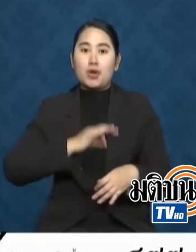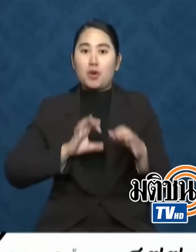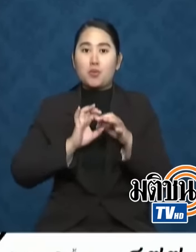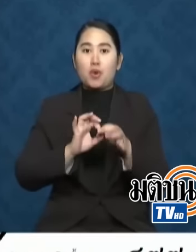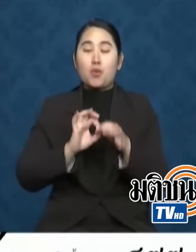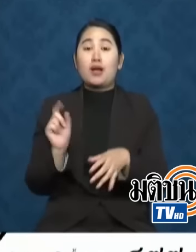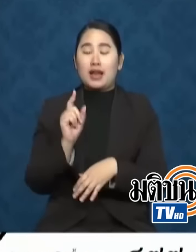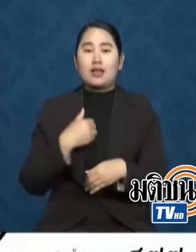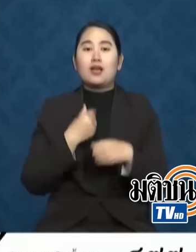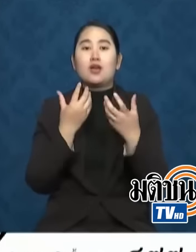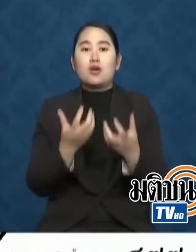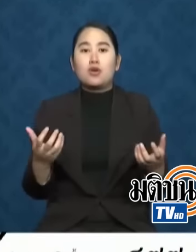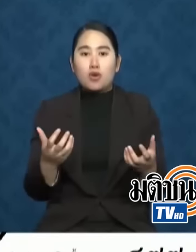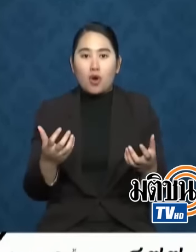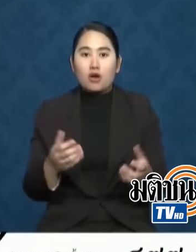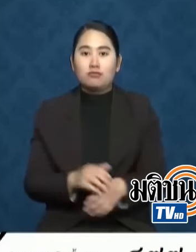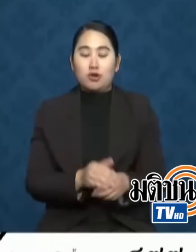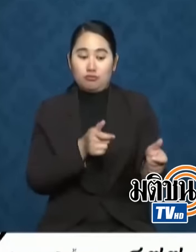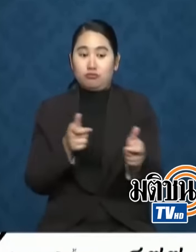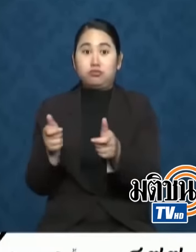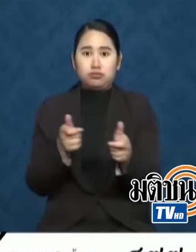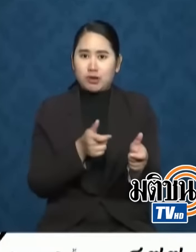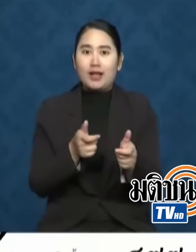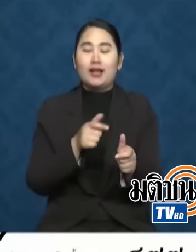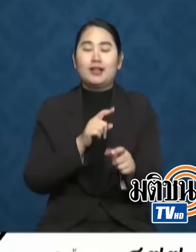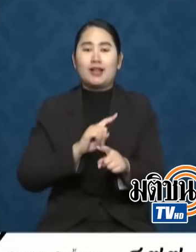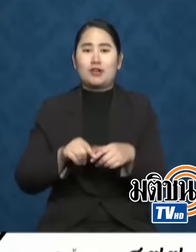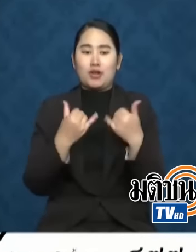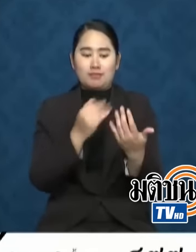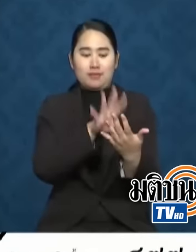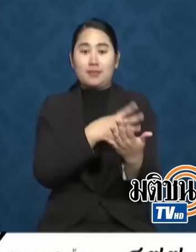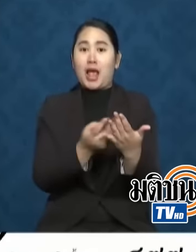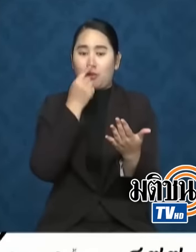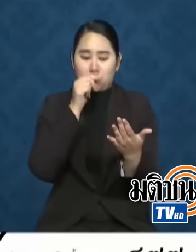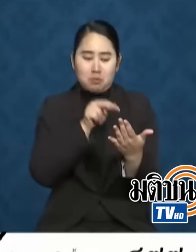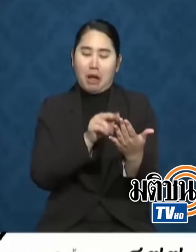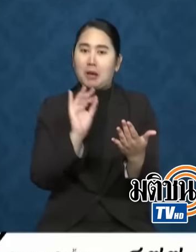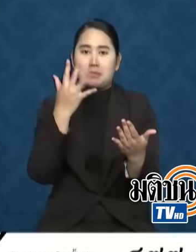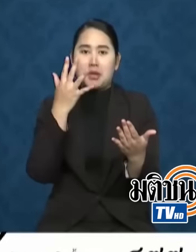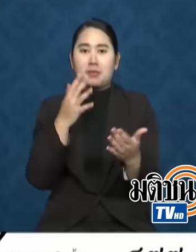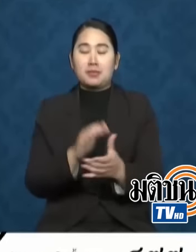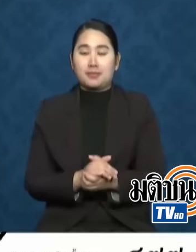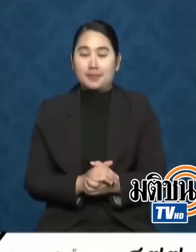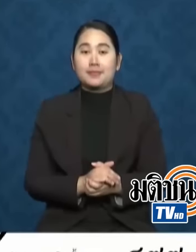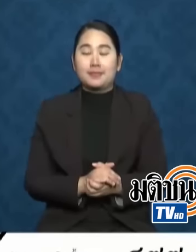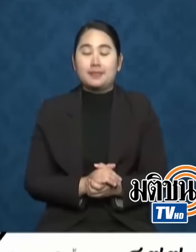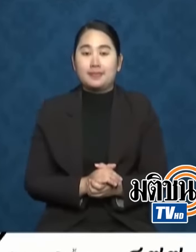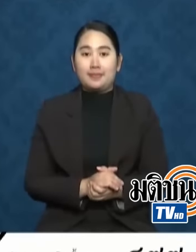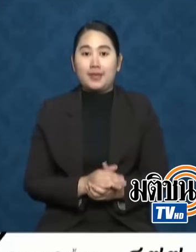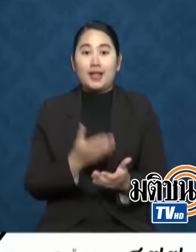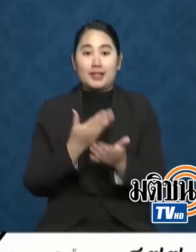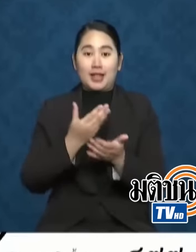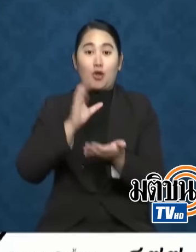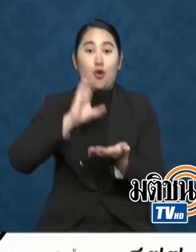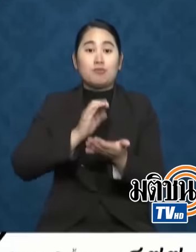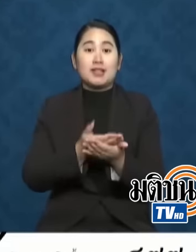คืออุปกรณ์การดับไฟป่าให้กับเจ้าหน้าที่และอาสาสมัครตรงนี้ก็ยังไม่ชัดเจนงบประมาณในการจัดซื้อโดรน